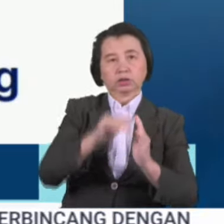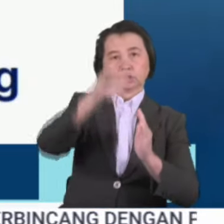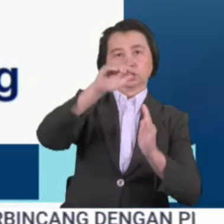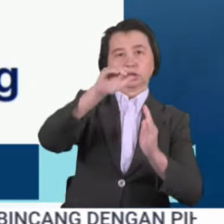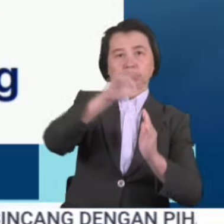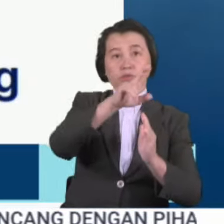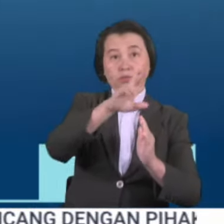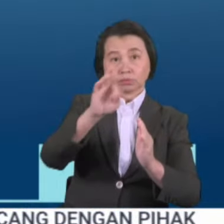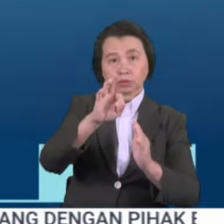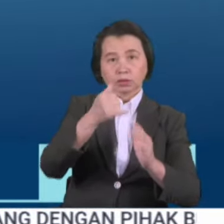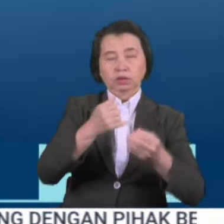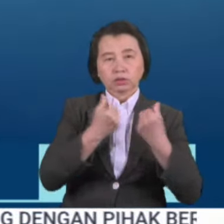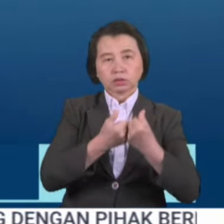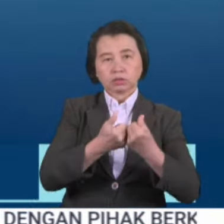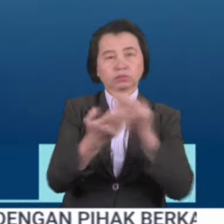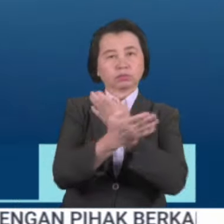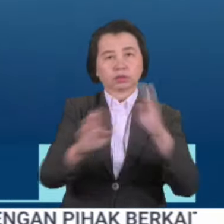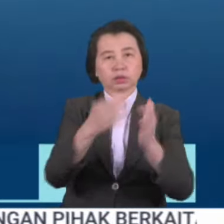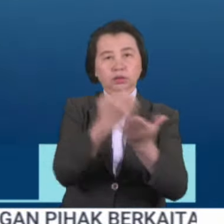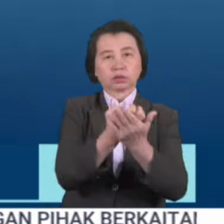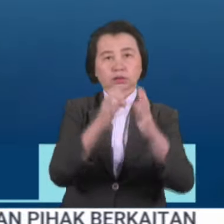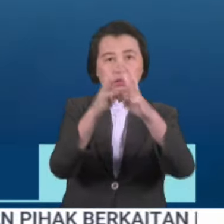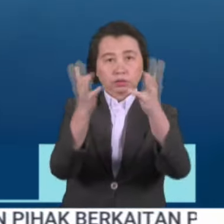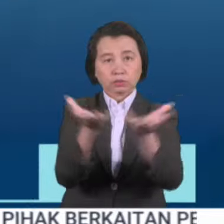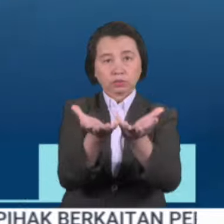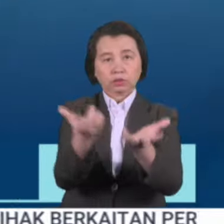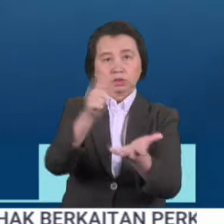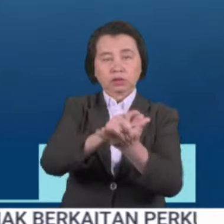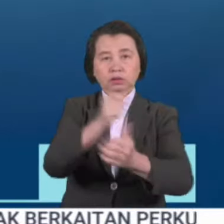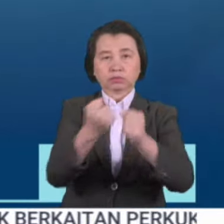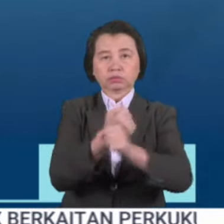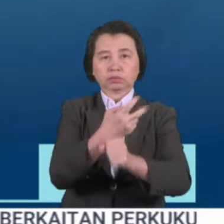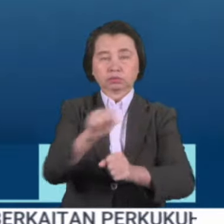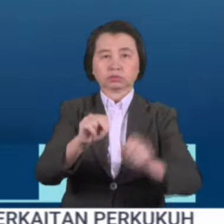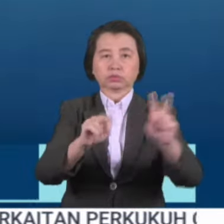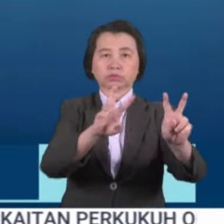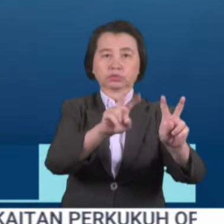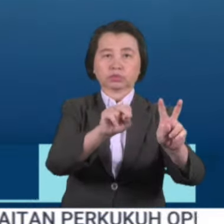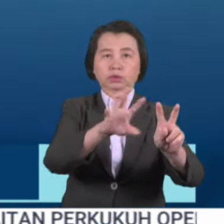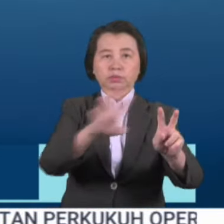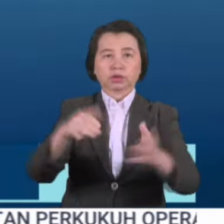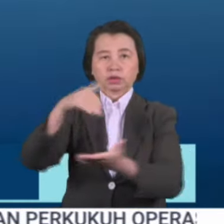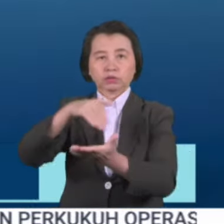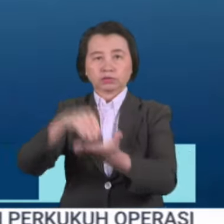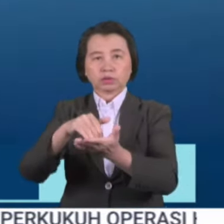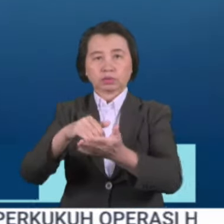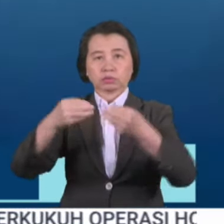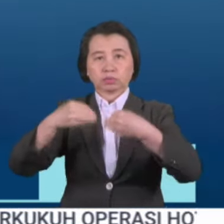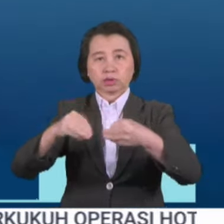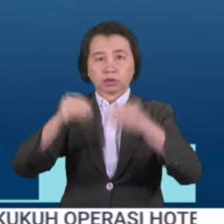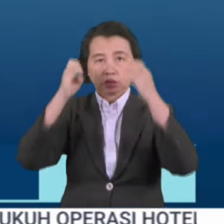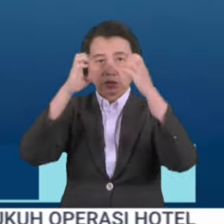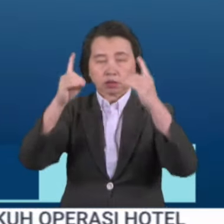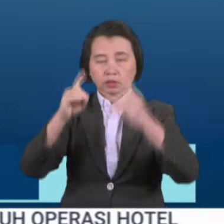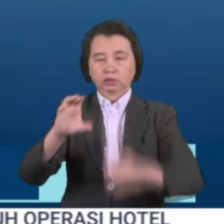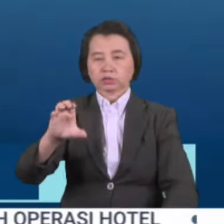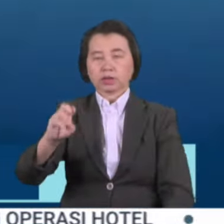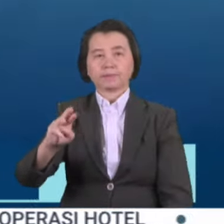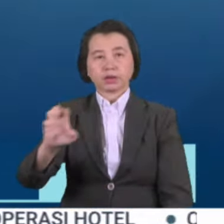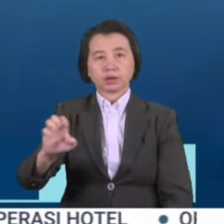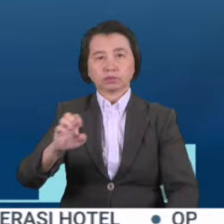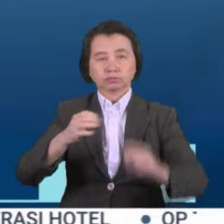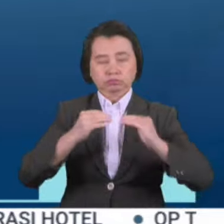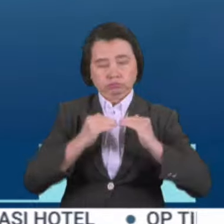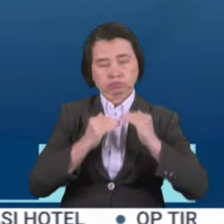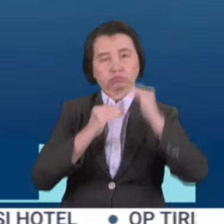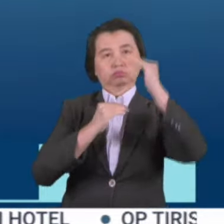lalu berdasarkan Indeks Kebebasan Ekonomi Dunia Laporan Tahunan 2024 Center for Market Education CME. Peningkatan